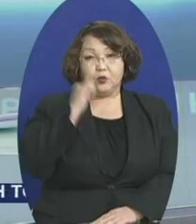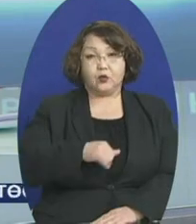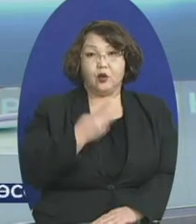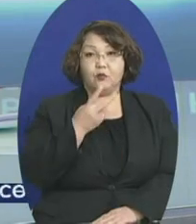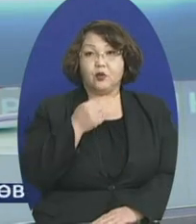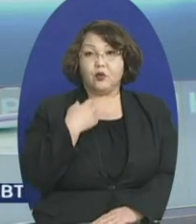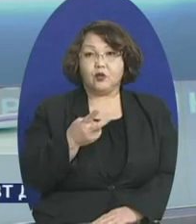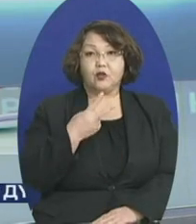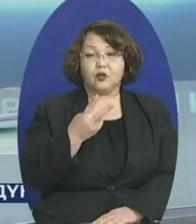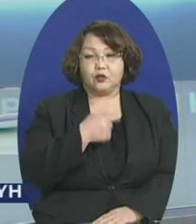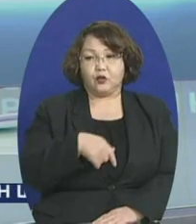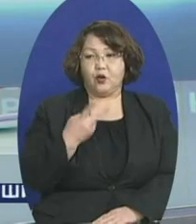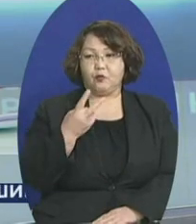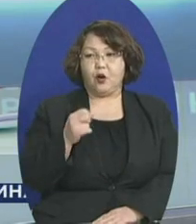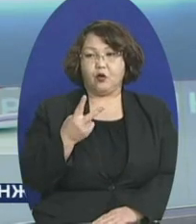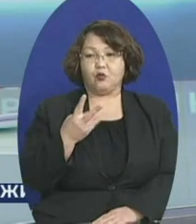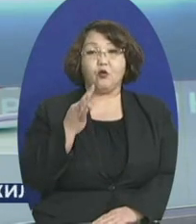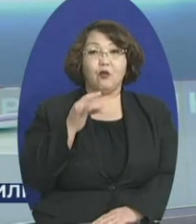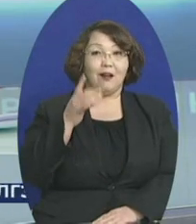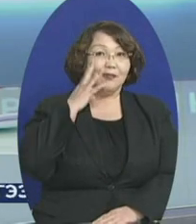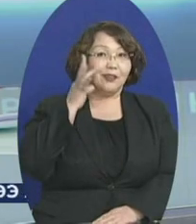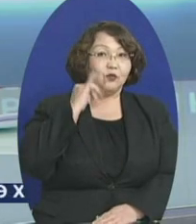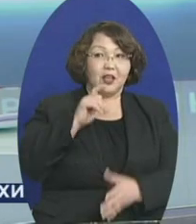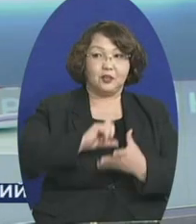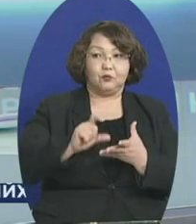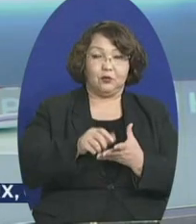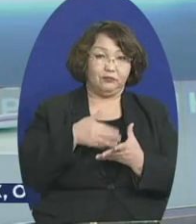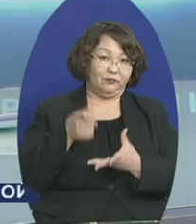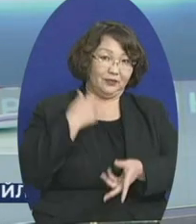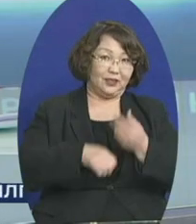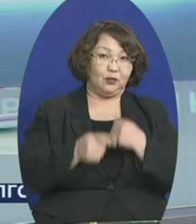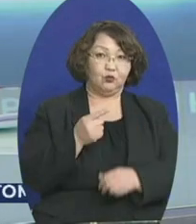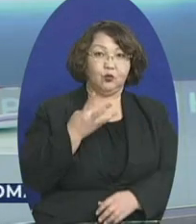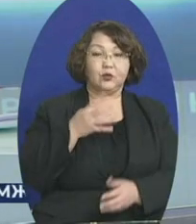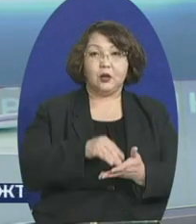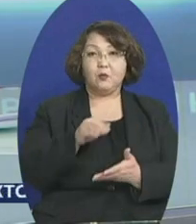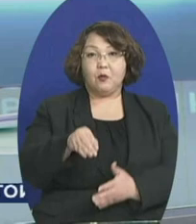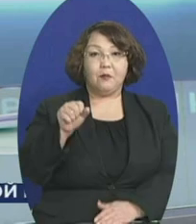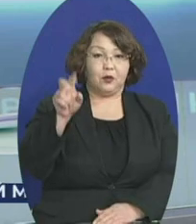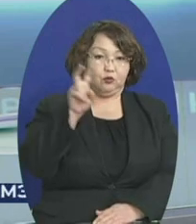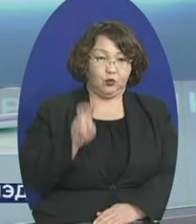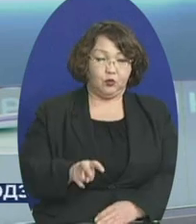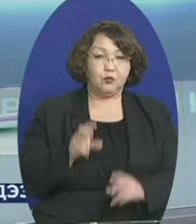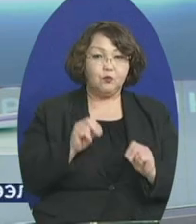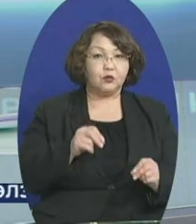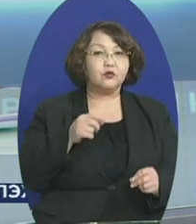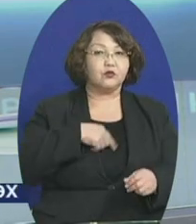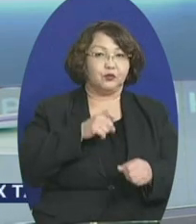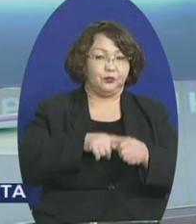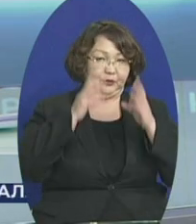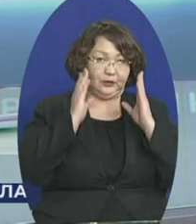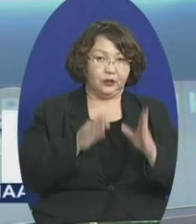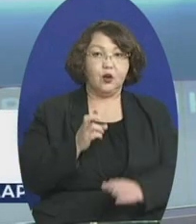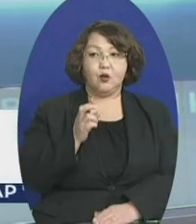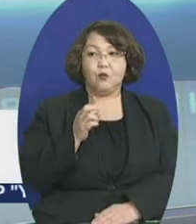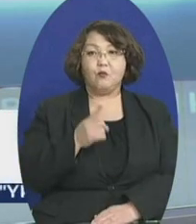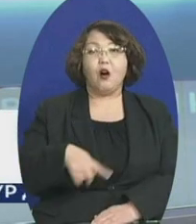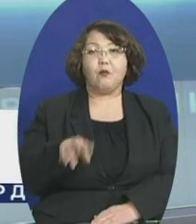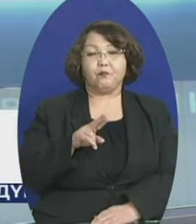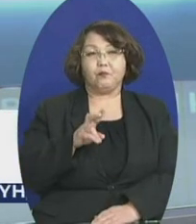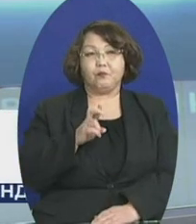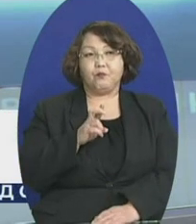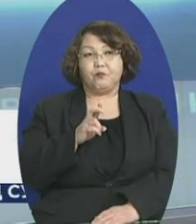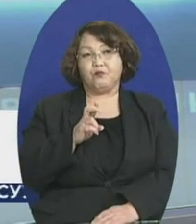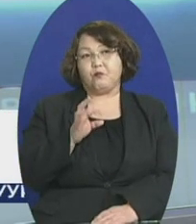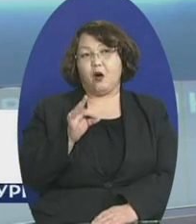2-оос 2024 онд гадаад худалдаа экспортын хэмжээгээ 14 тэрбум Америк долларт хүргэх зорилт тавьсан. Харин бомбтуудын үйл ажиллагааг тийлж